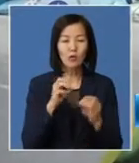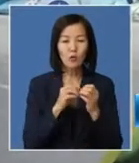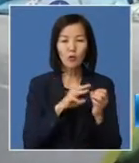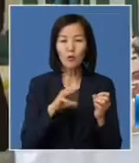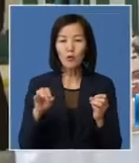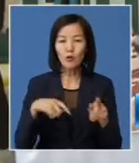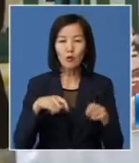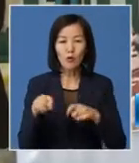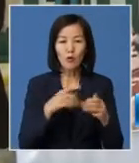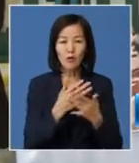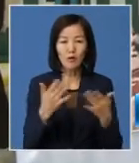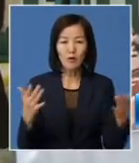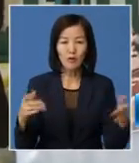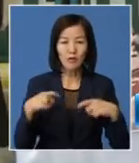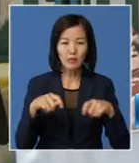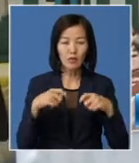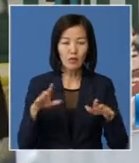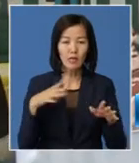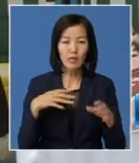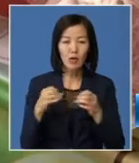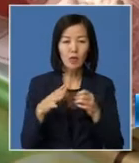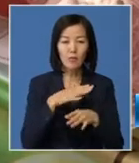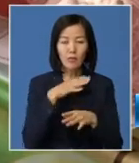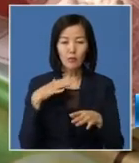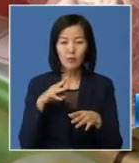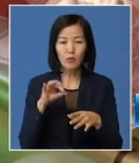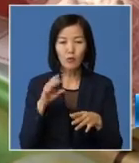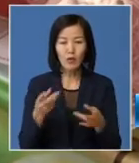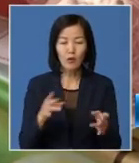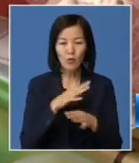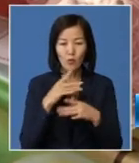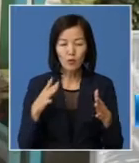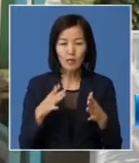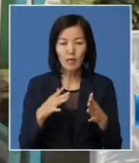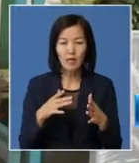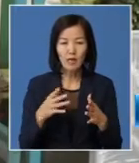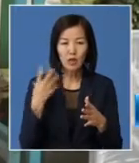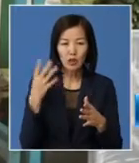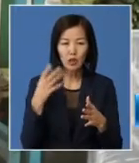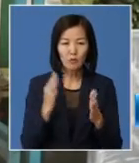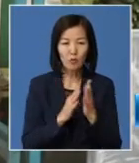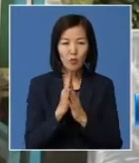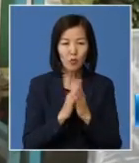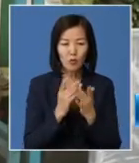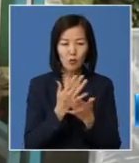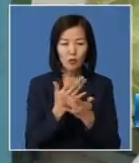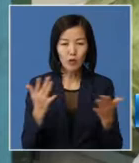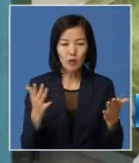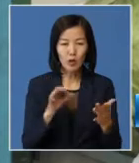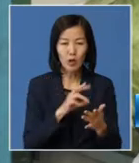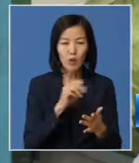теңгенің тауарын саудалады. Оның 15 тоннасы ет өнімдері болса, басым бөлігі жеміс-жидек пен көгеніс. Өйткені